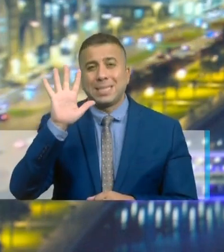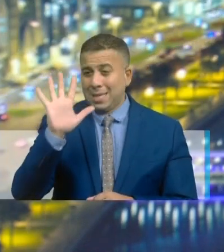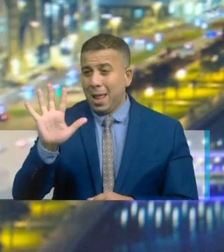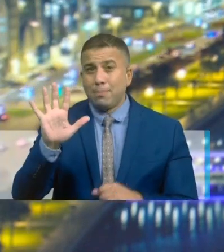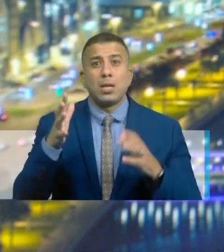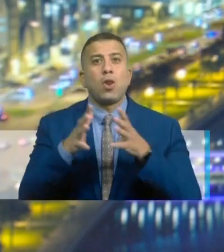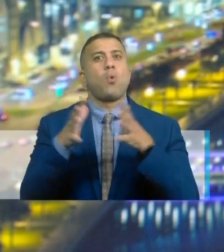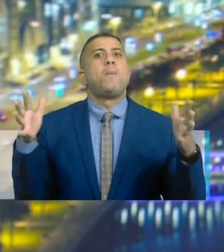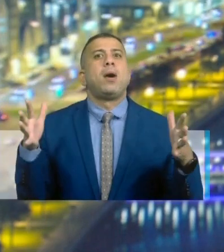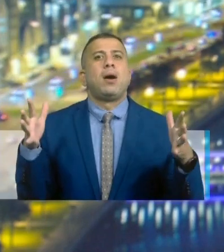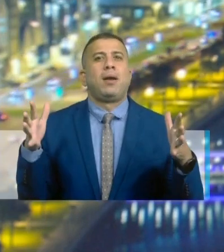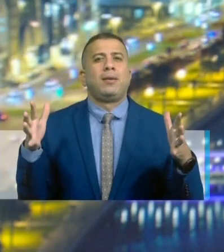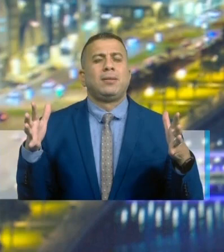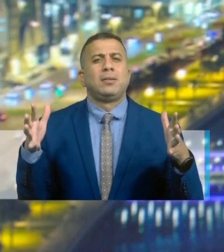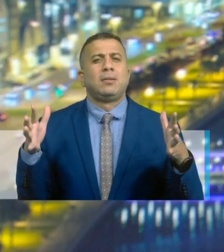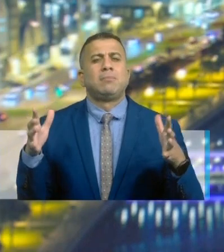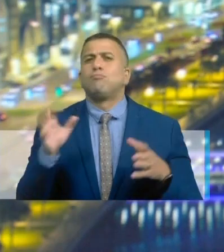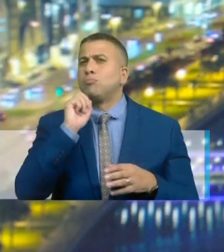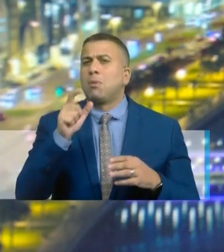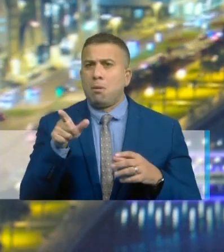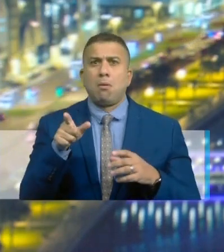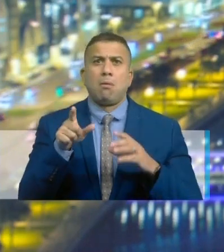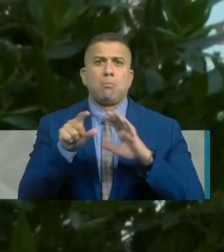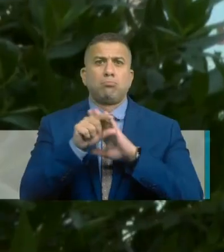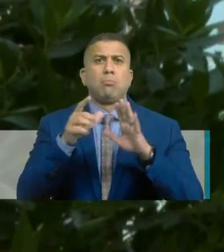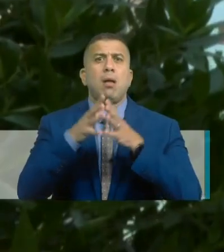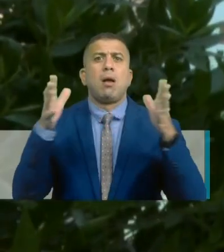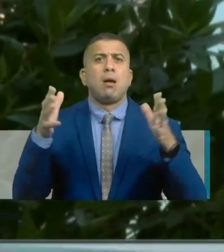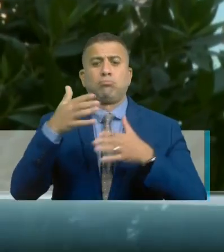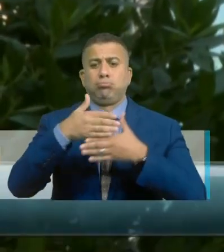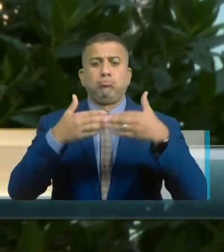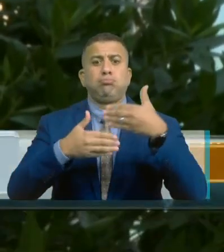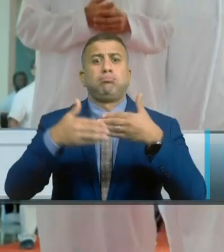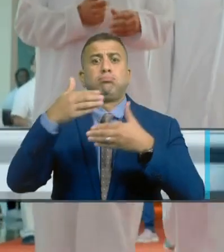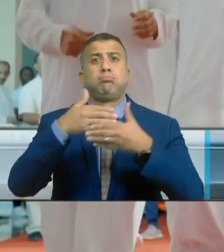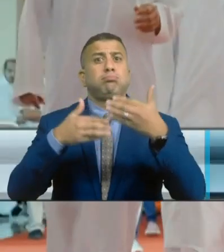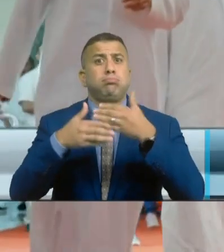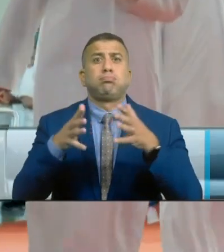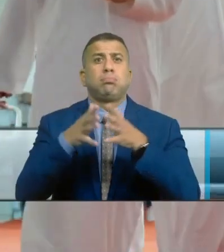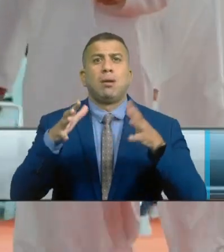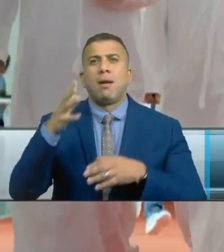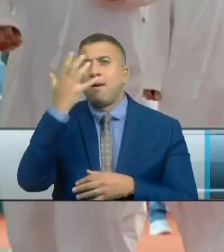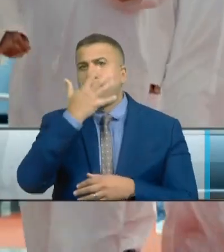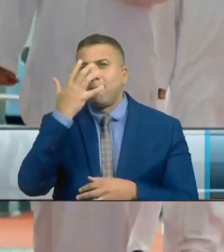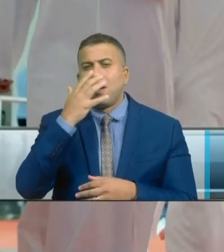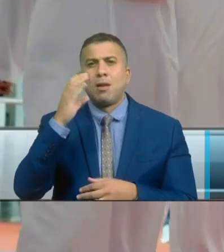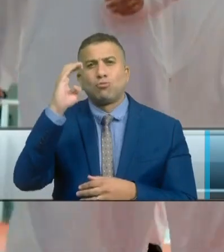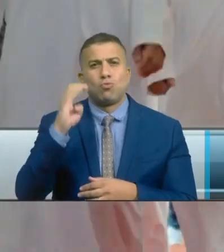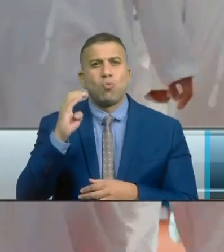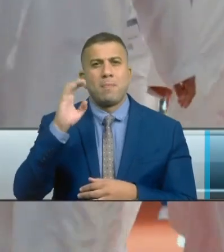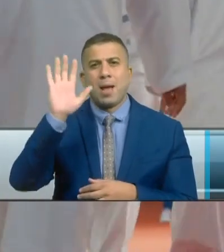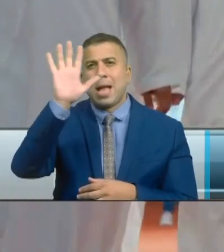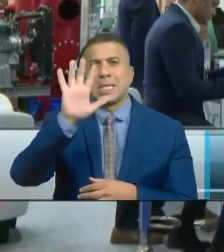مع رضا الخمسه الكبار الحدث الاكبر في مجال التشهيد والبناء في المنطقه وافريقيا وجنوبي اسيا